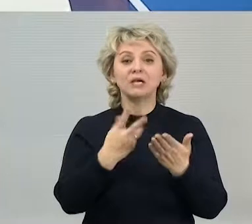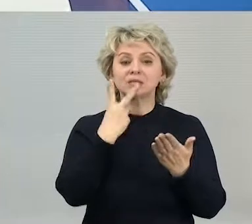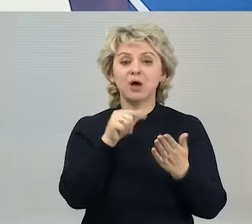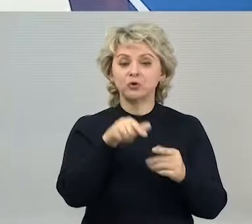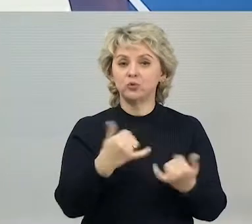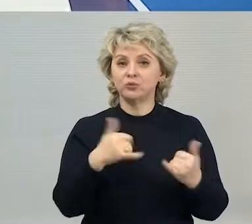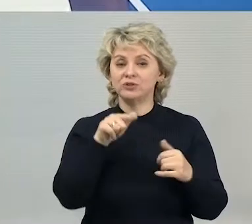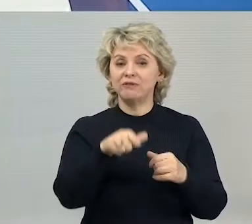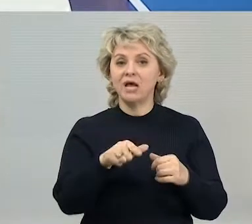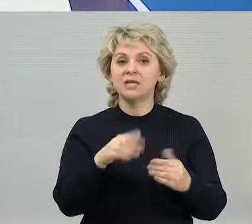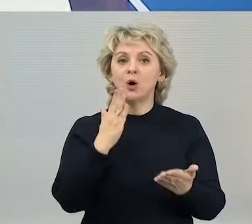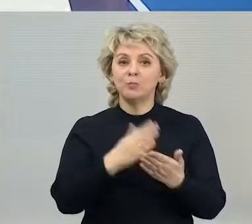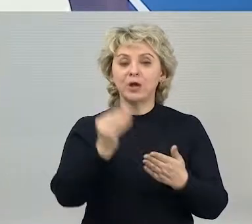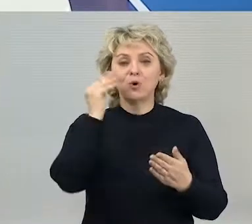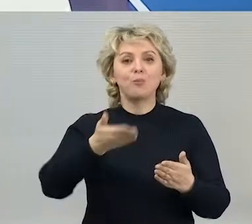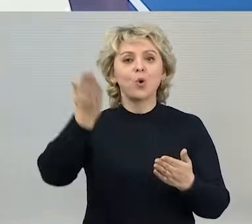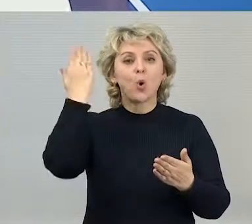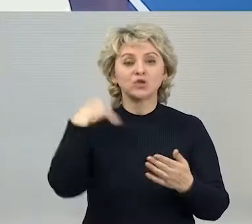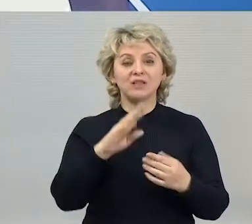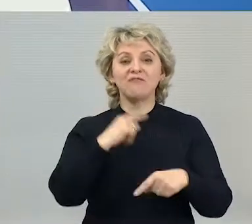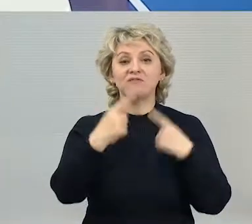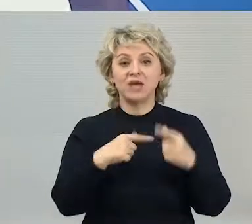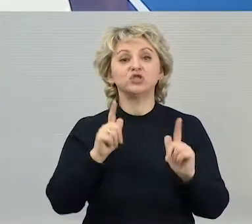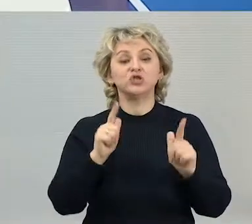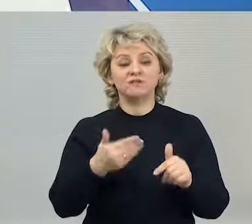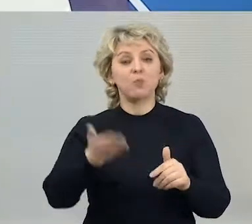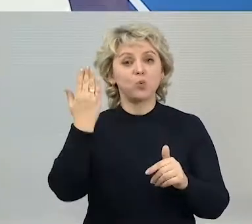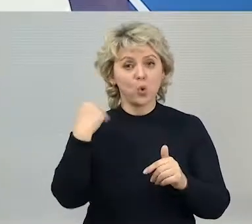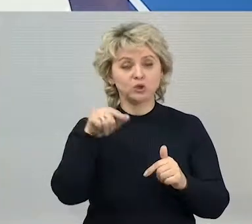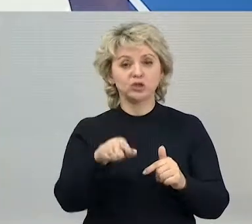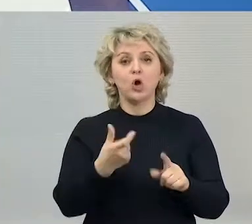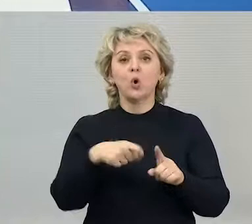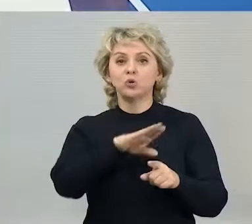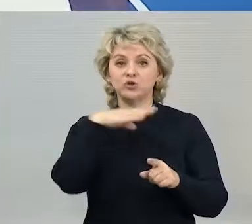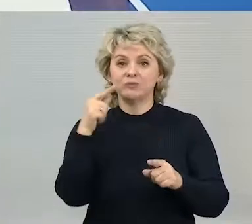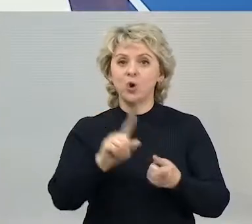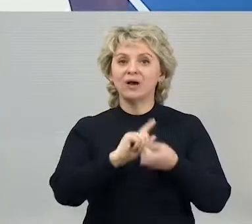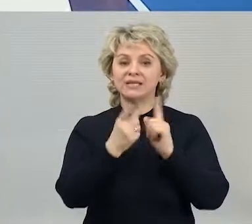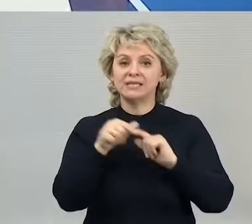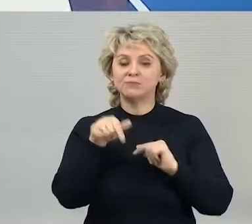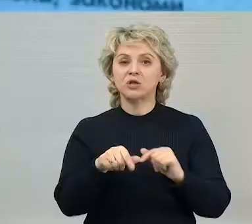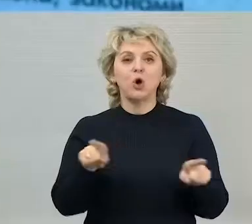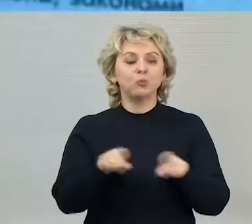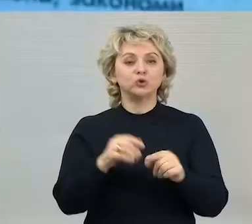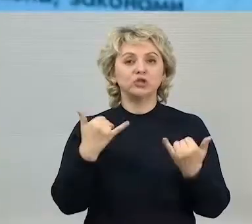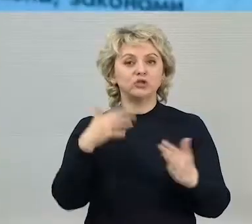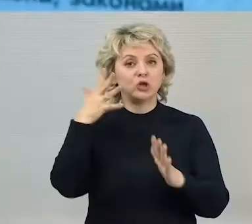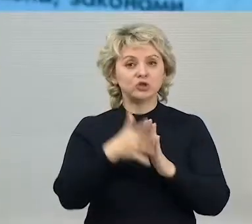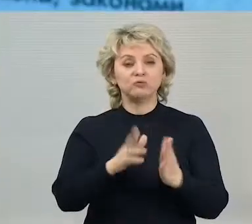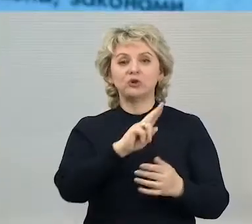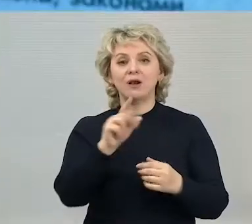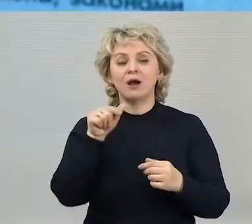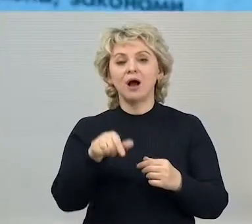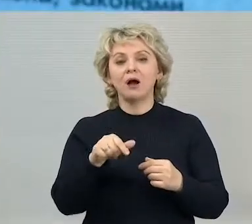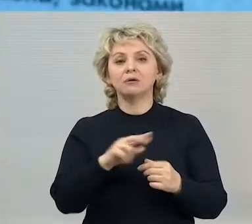них. Это, ну, в прямом смысле, прошлый век, да, он действительно прошлый. И очень многое изменилось. Как будто мы сейчас бы изучали, допустим, как вот,